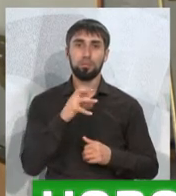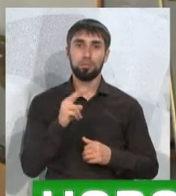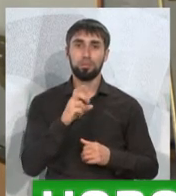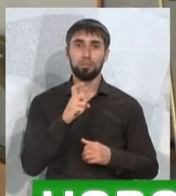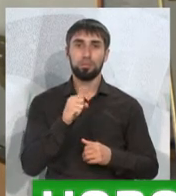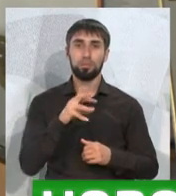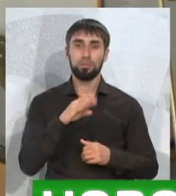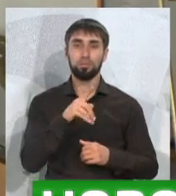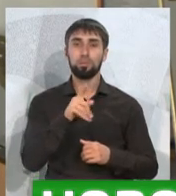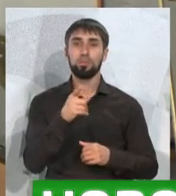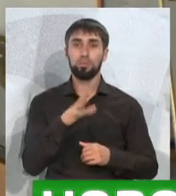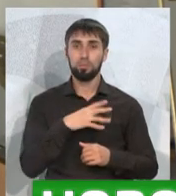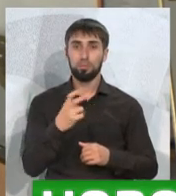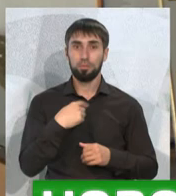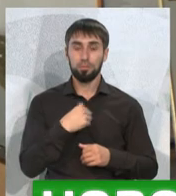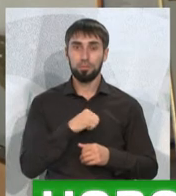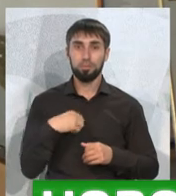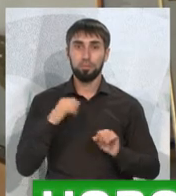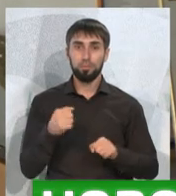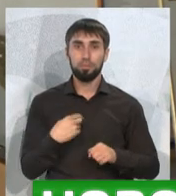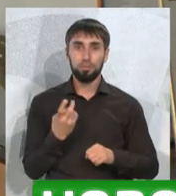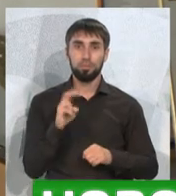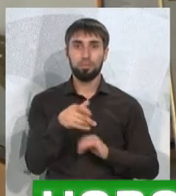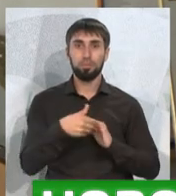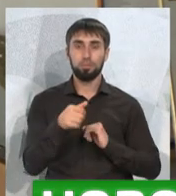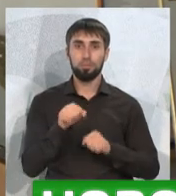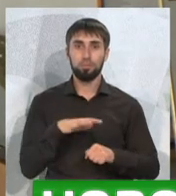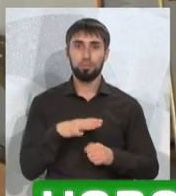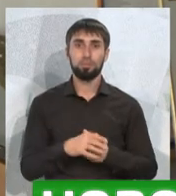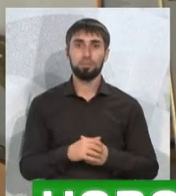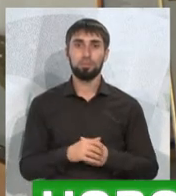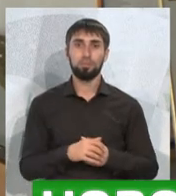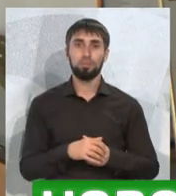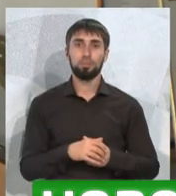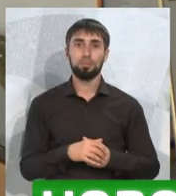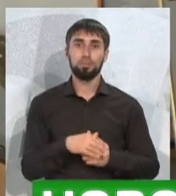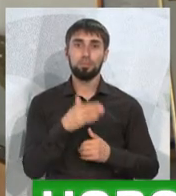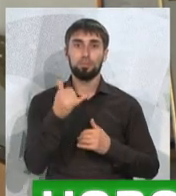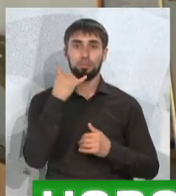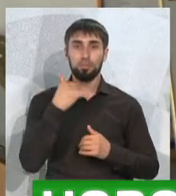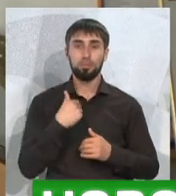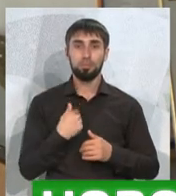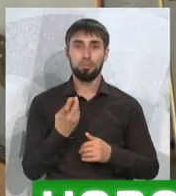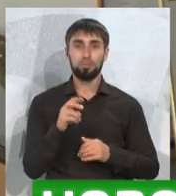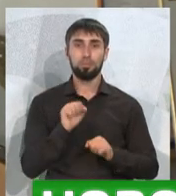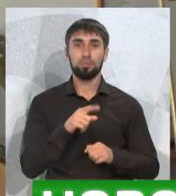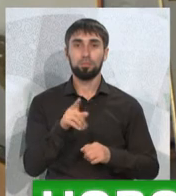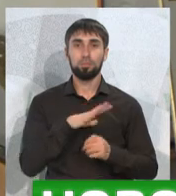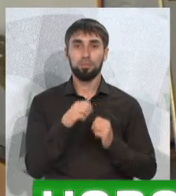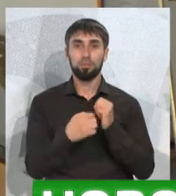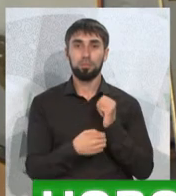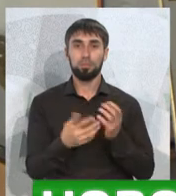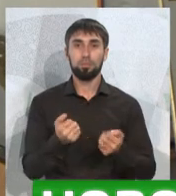вы почему приехали? Я сам приехал бы на телефон, ваш звонок, чтобы получить эти